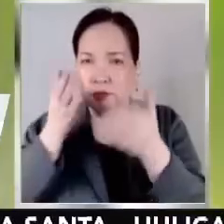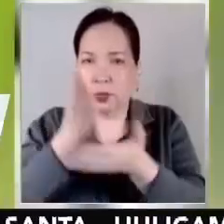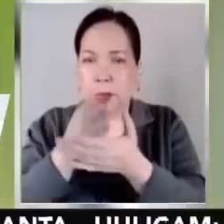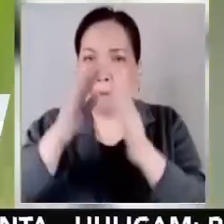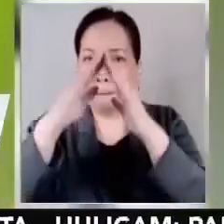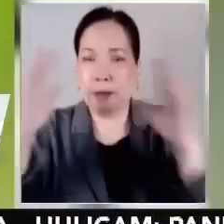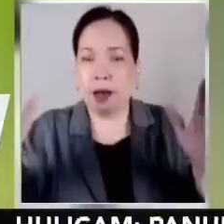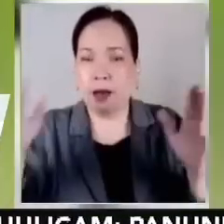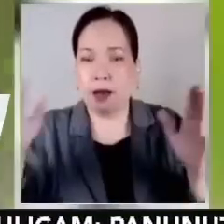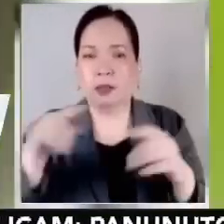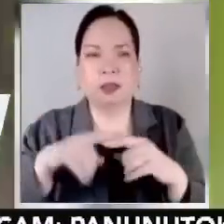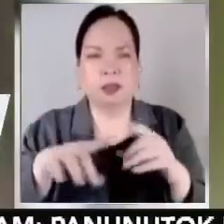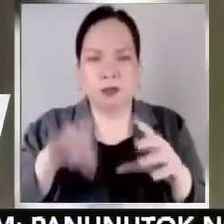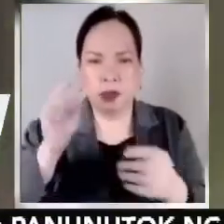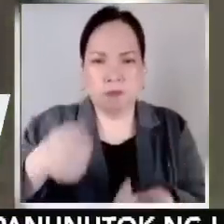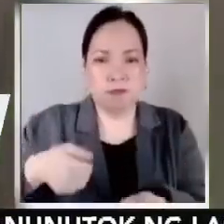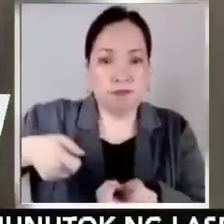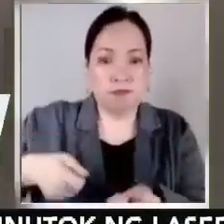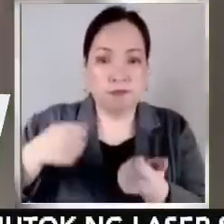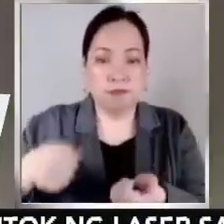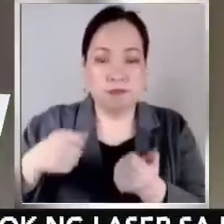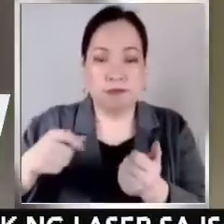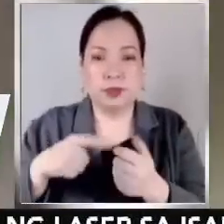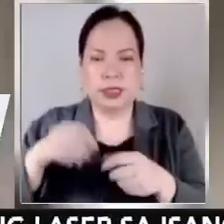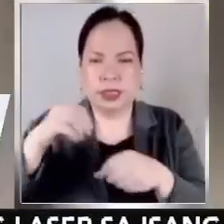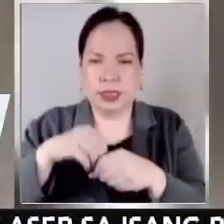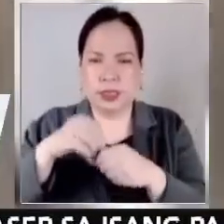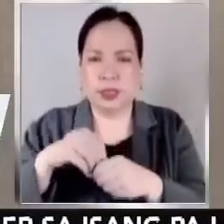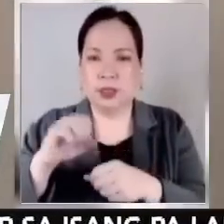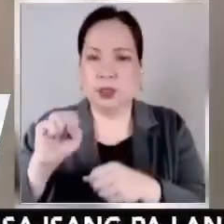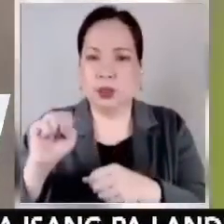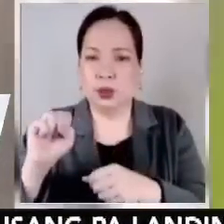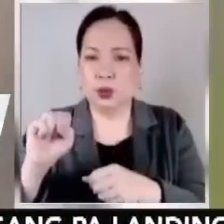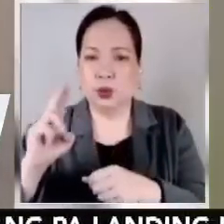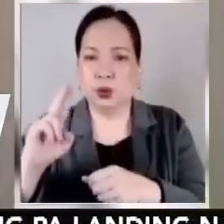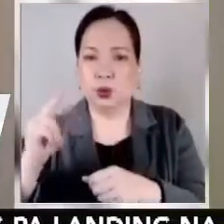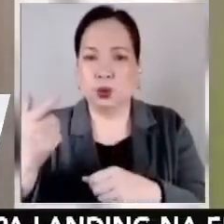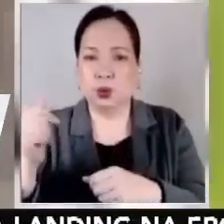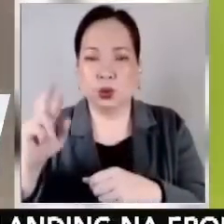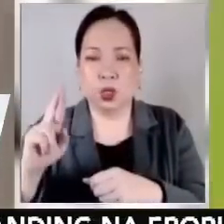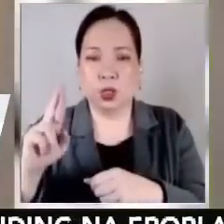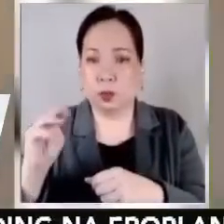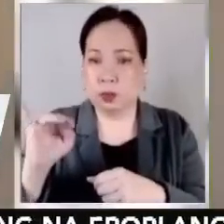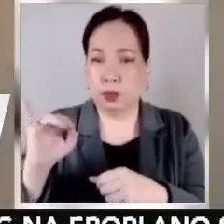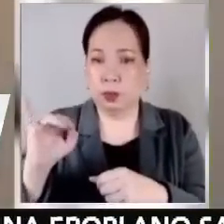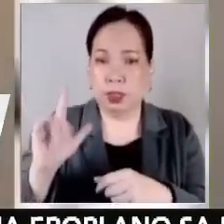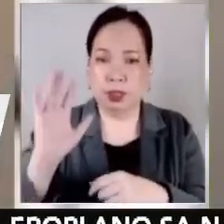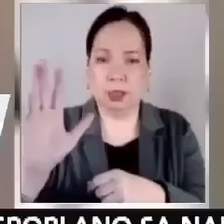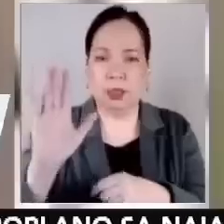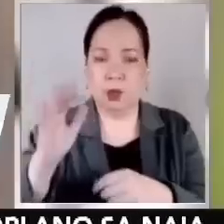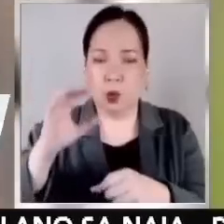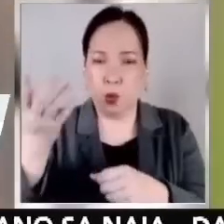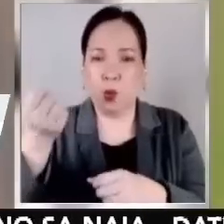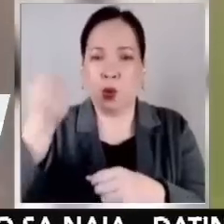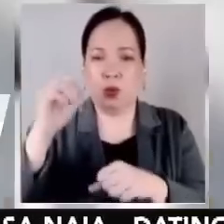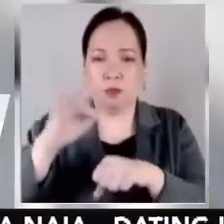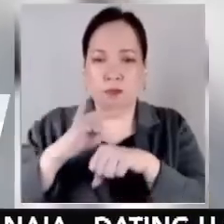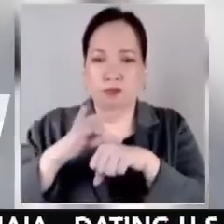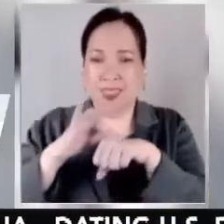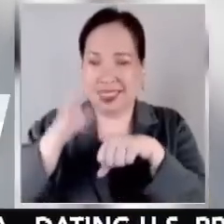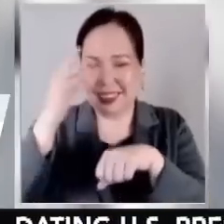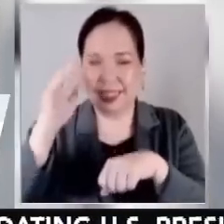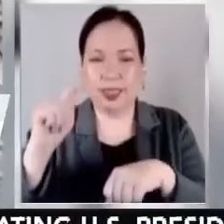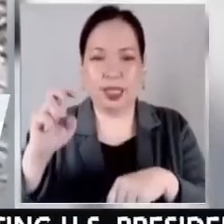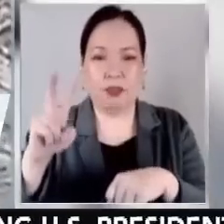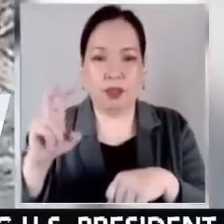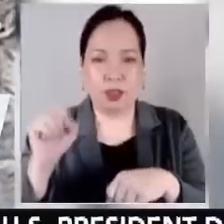joint task force Negros sa loob ng sugar Mill ng mga Teves sa Sta Catalina Negros Oriental kabilang dito ang isang Silencer mga